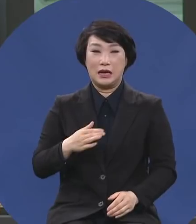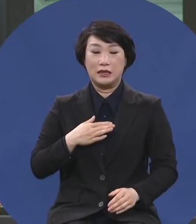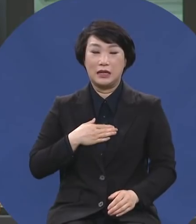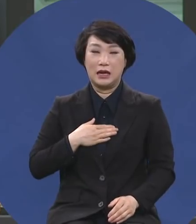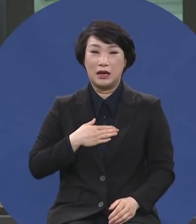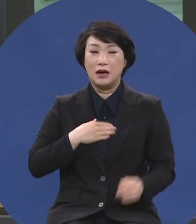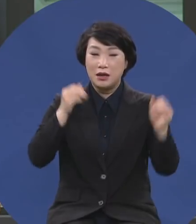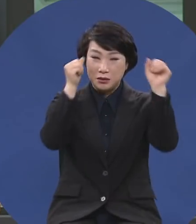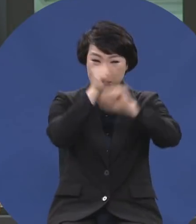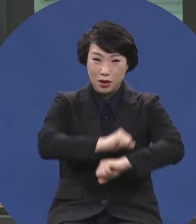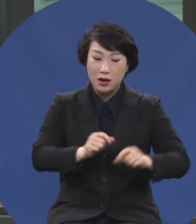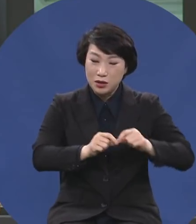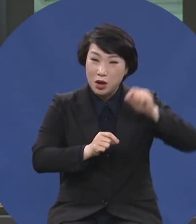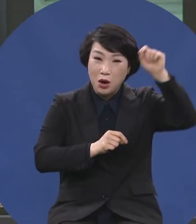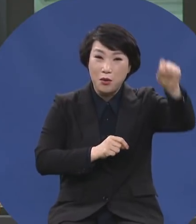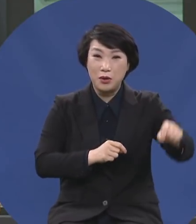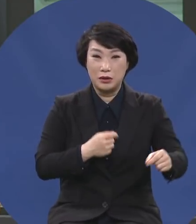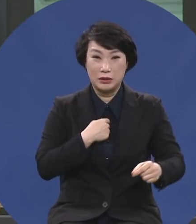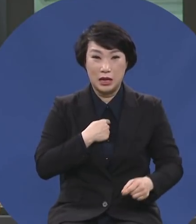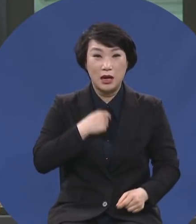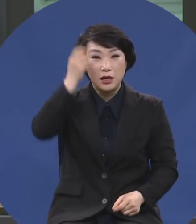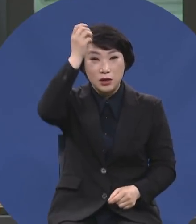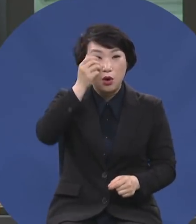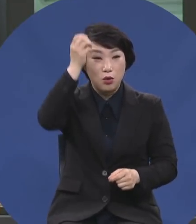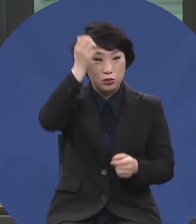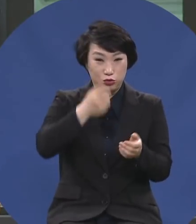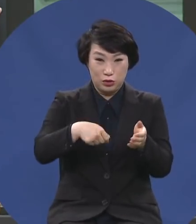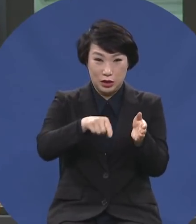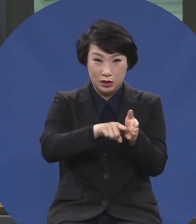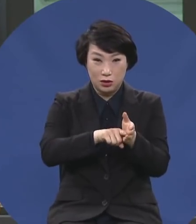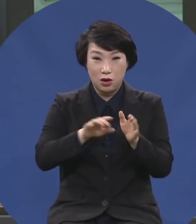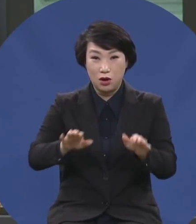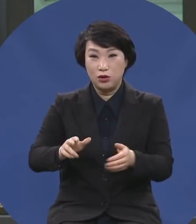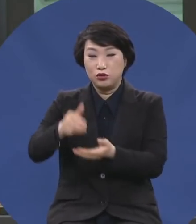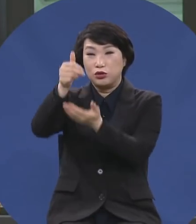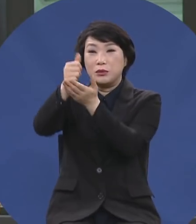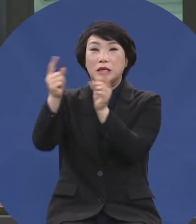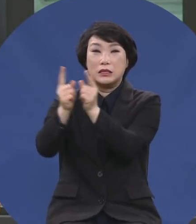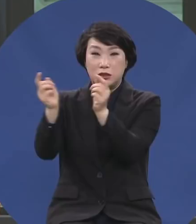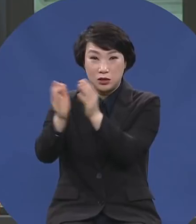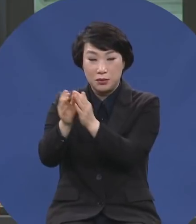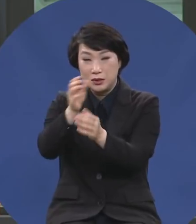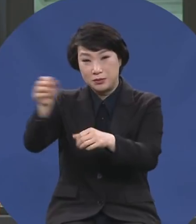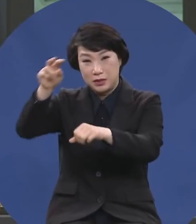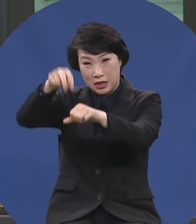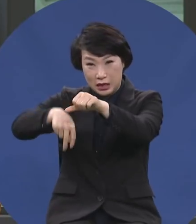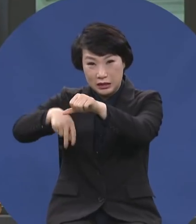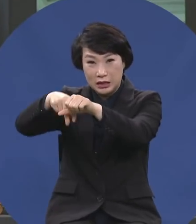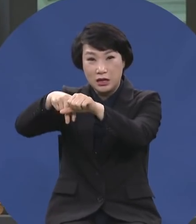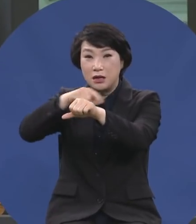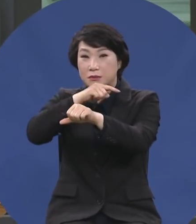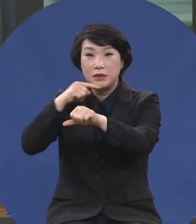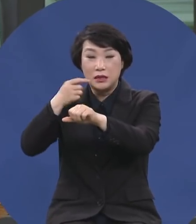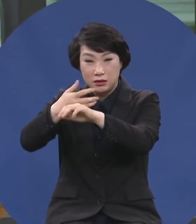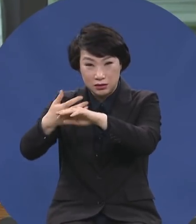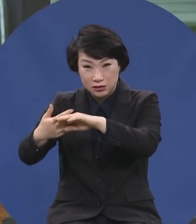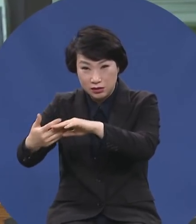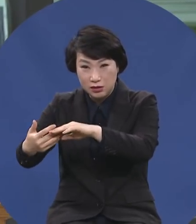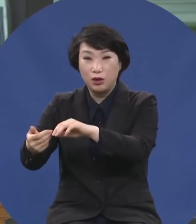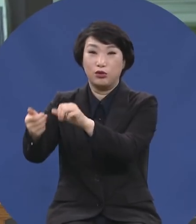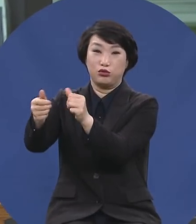영원히 멸망할 우리 영혼을 위해서는 친히 십자가에서 피